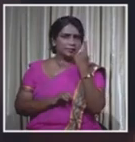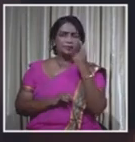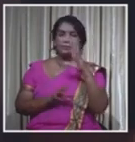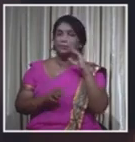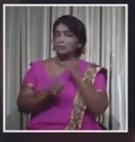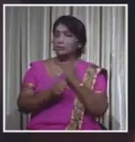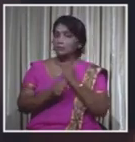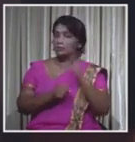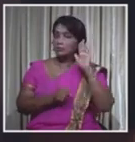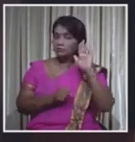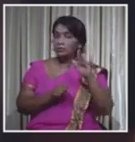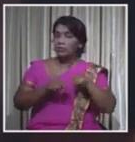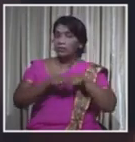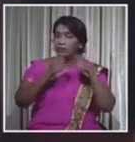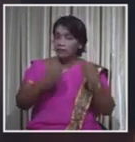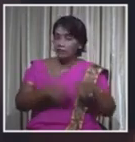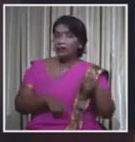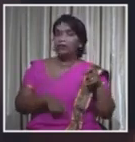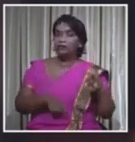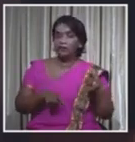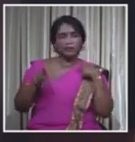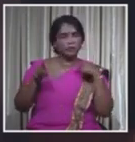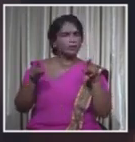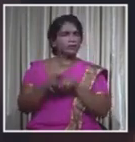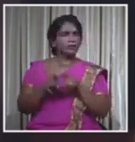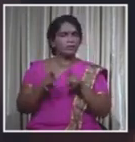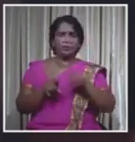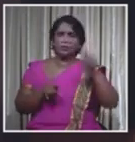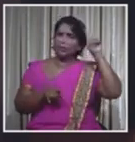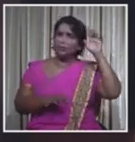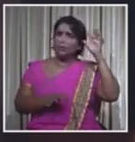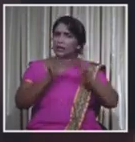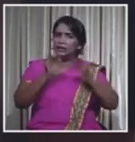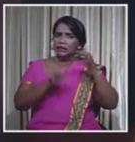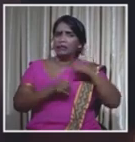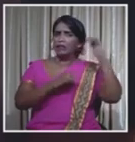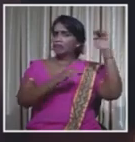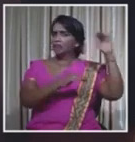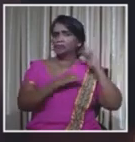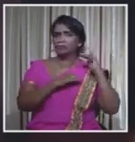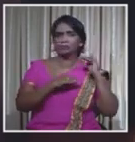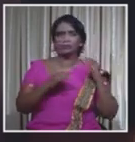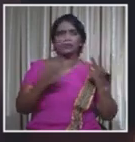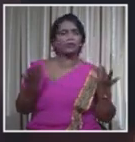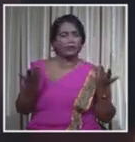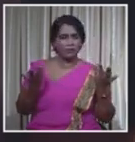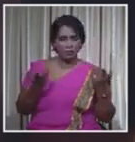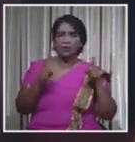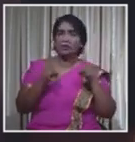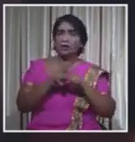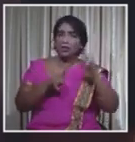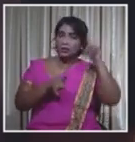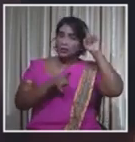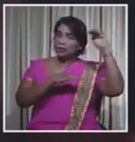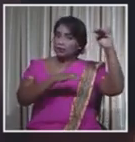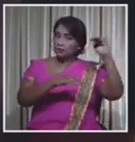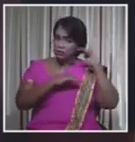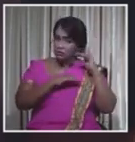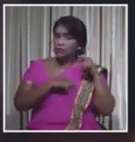රජය විසින් දරපු වැයබරට සමාන කිරි දෙනුන් ප්‍රමාණයක් ලැබිලා තිබෙන්නේ නැහැ. ඊළඟට ඒ ලැබිච්ච කිරි